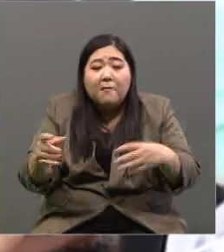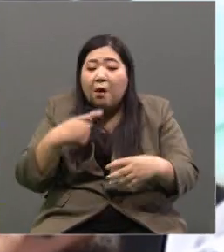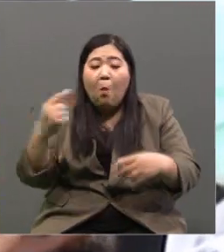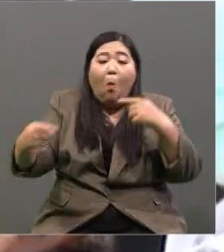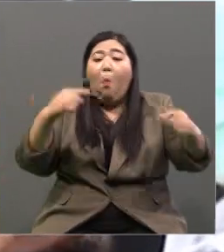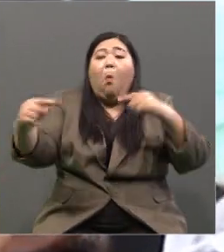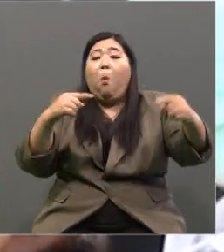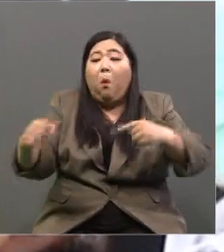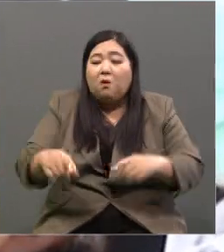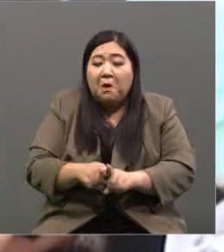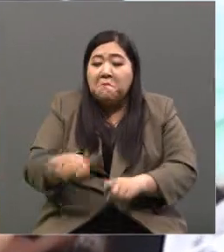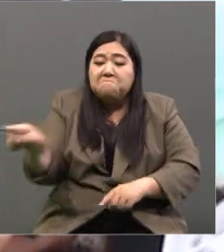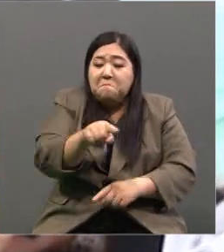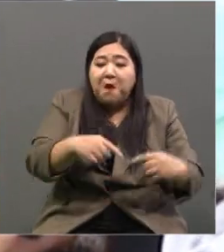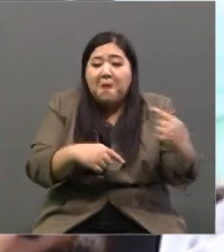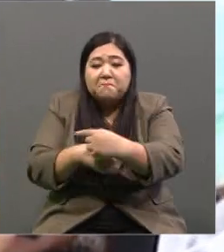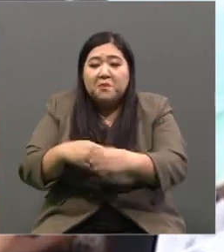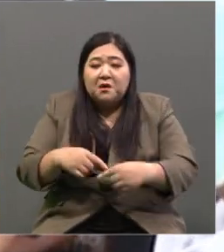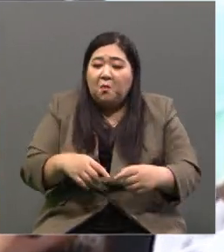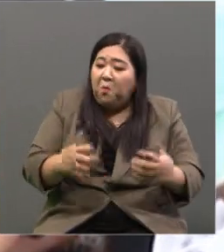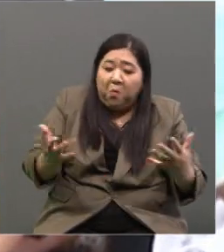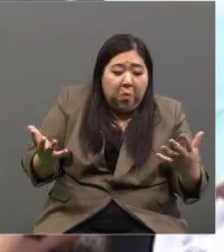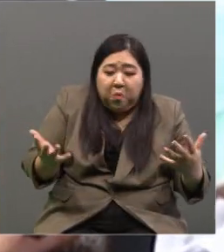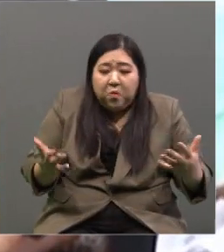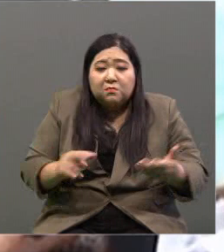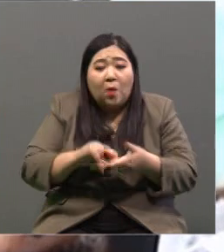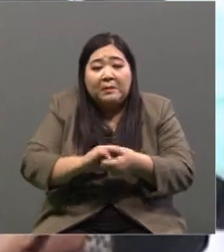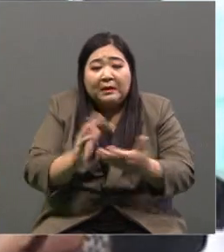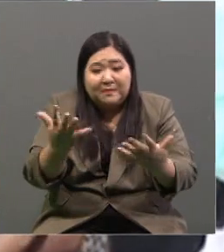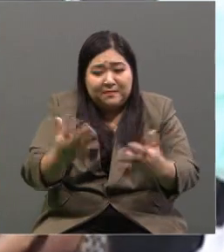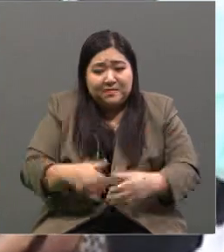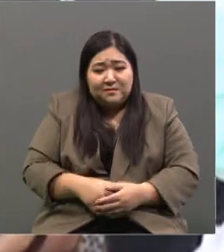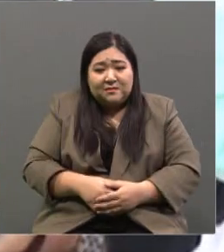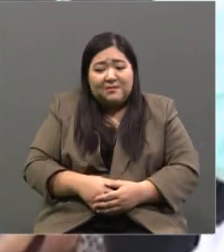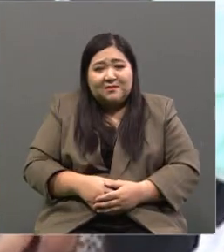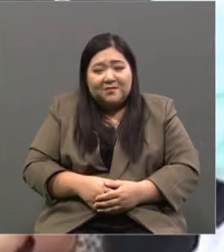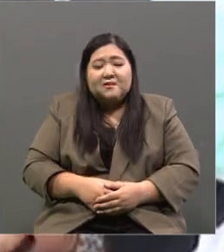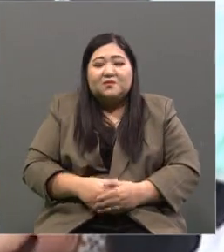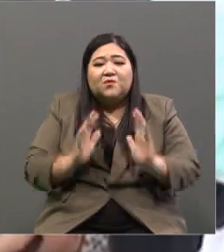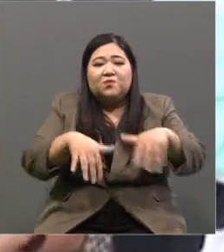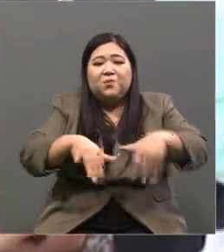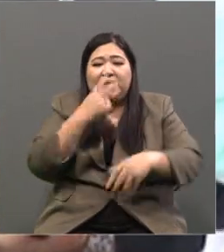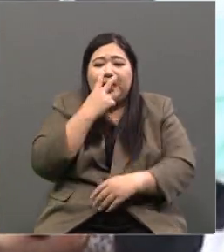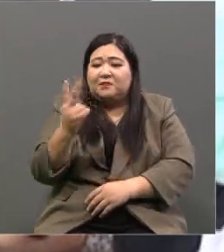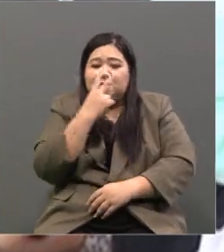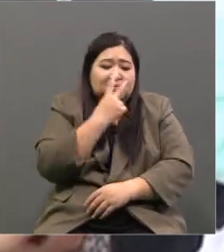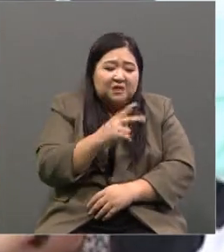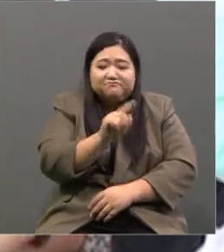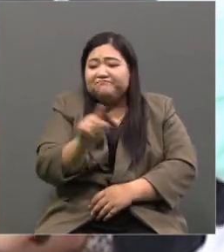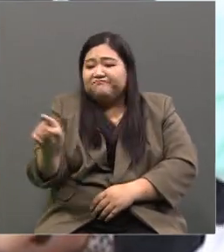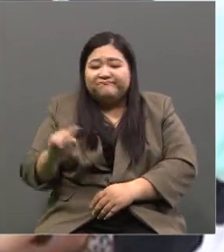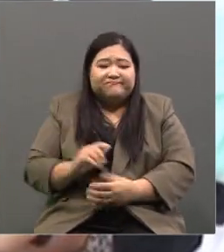ใส่กันไม่มียั้งเลยซึ่งภูมิใจไทยไม่เลือกวิธีทางนี้ไงเราต้องทำให้ประชาชนเห็นว่า